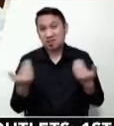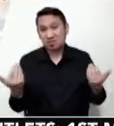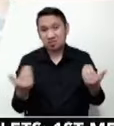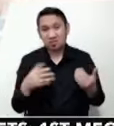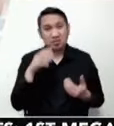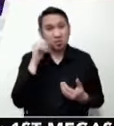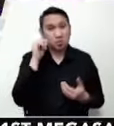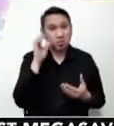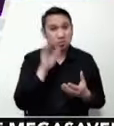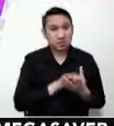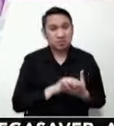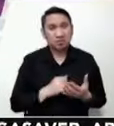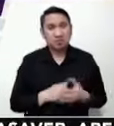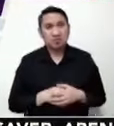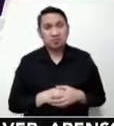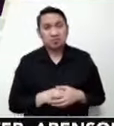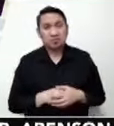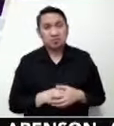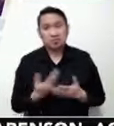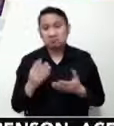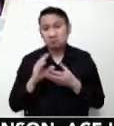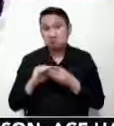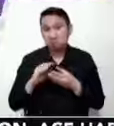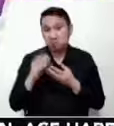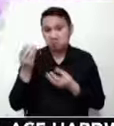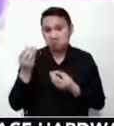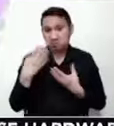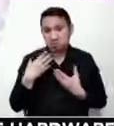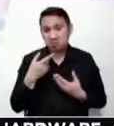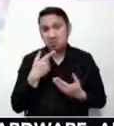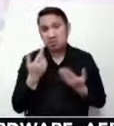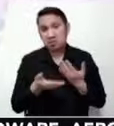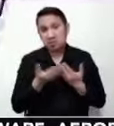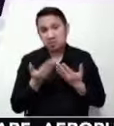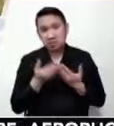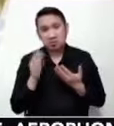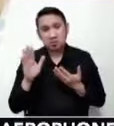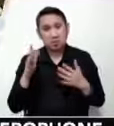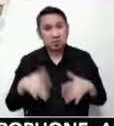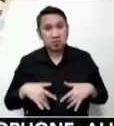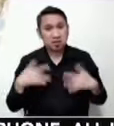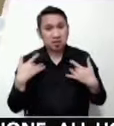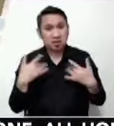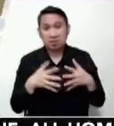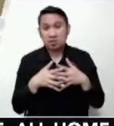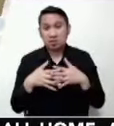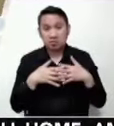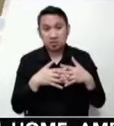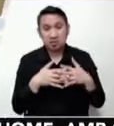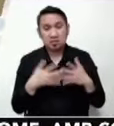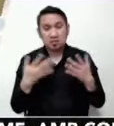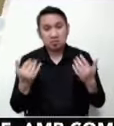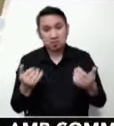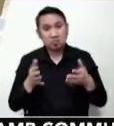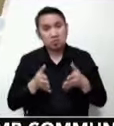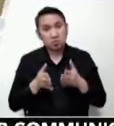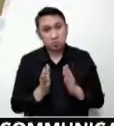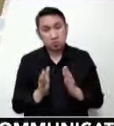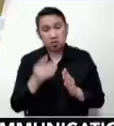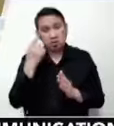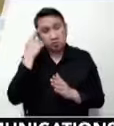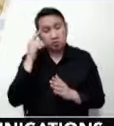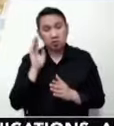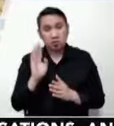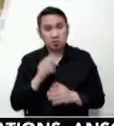Carla Abellana. Kwento sa amin ni Tom, simple ang naging buhay niya sa Amerika na naging daan din daw para sa kanyang